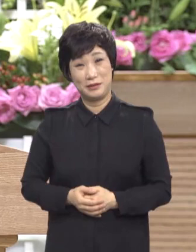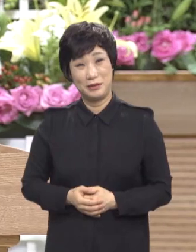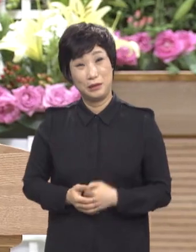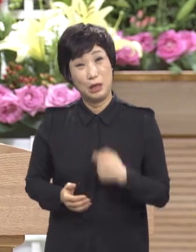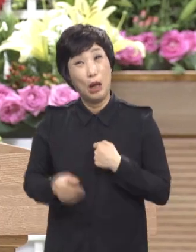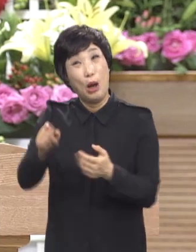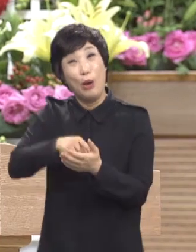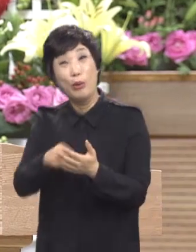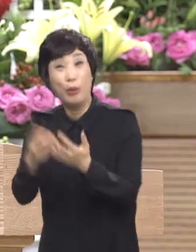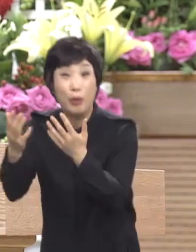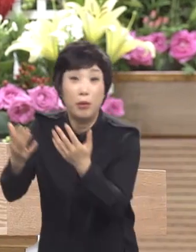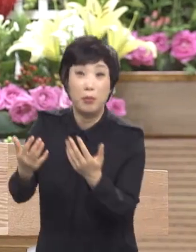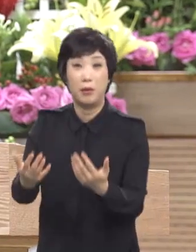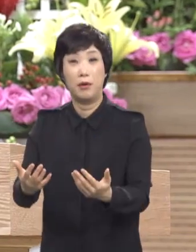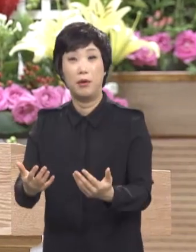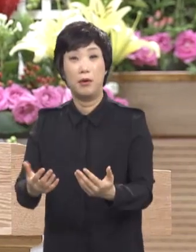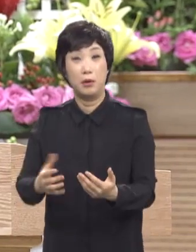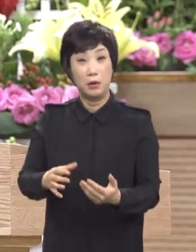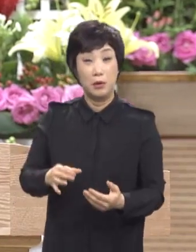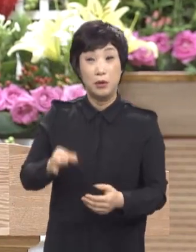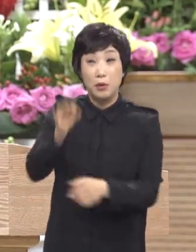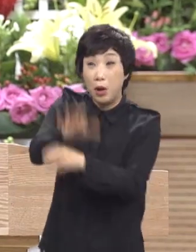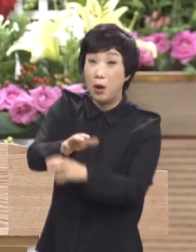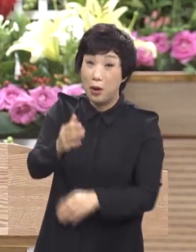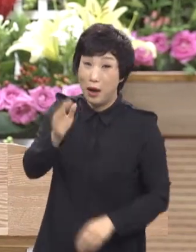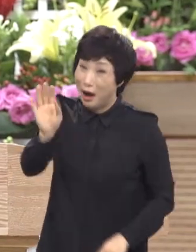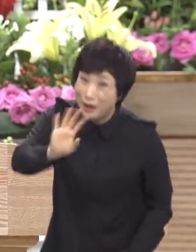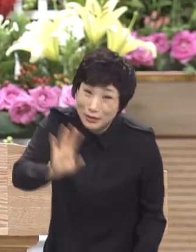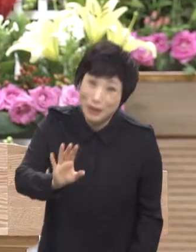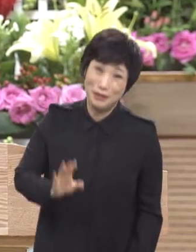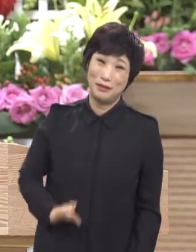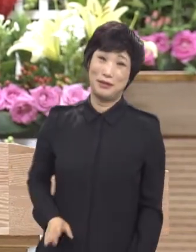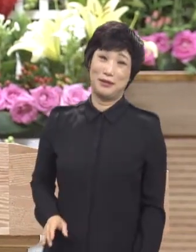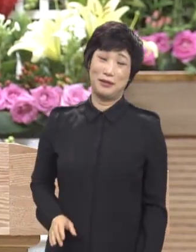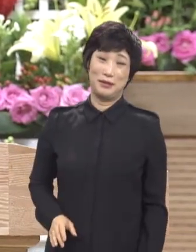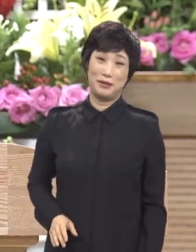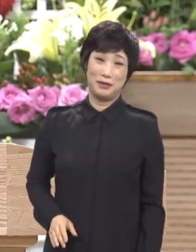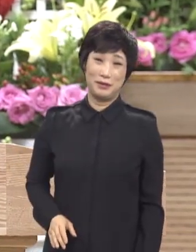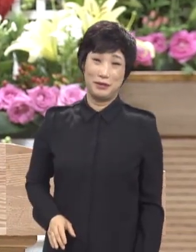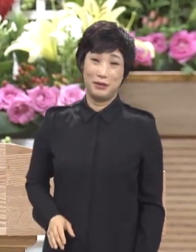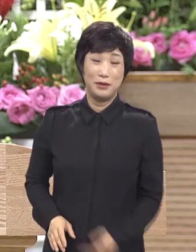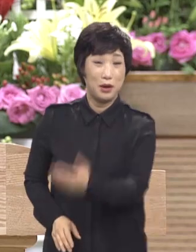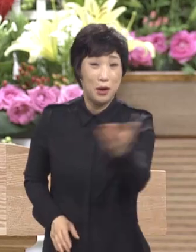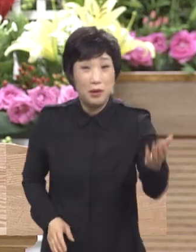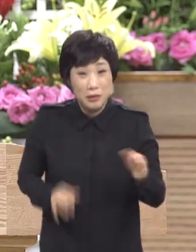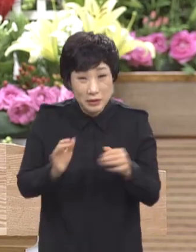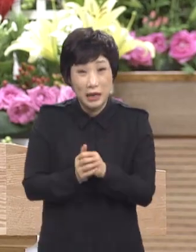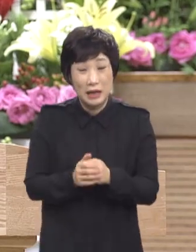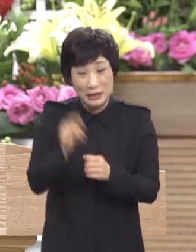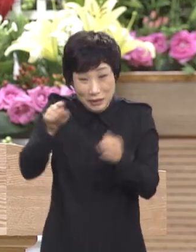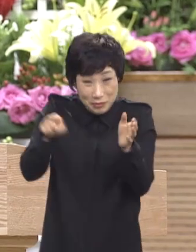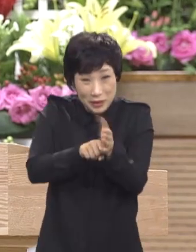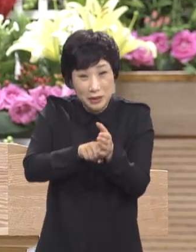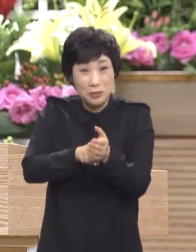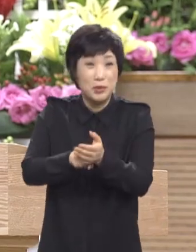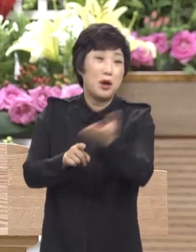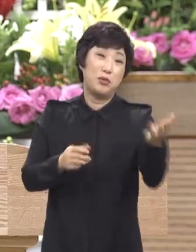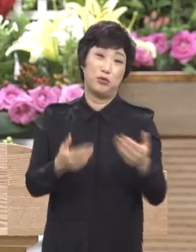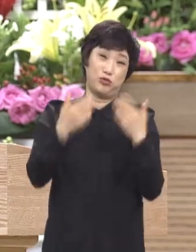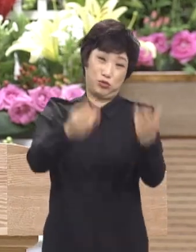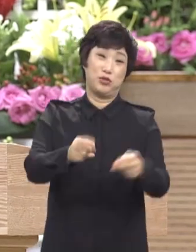무엇으로 갚아? 이게 돈 주고 살 수 있는 게 아니기 때문에 너희에게 이 믿음을 선물로